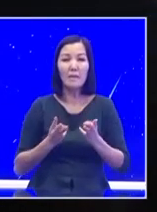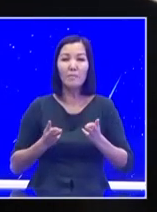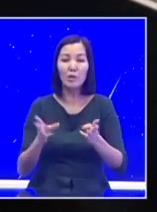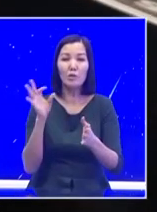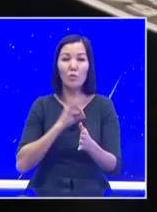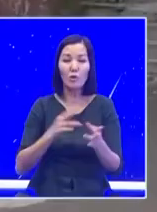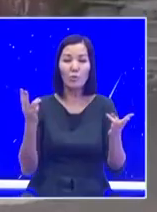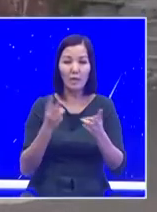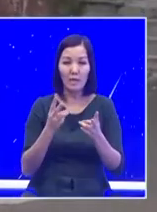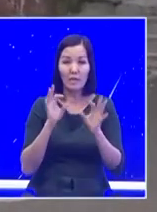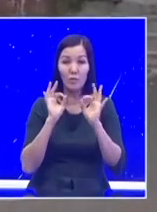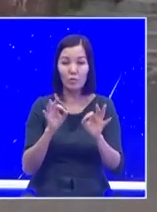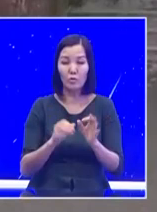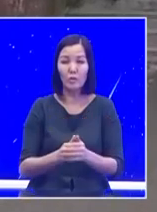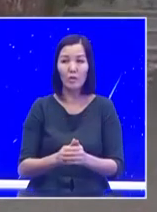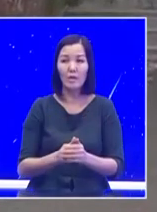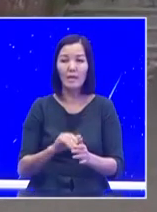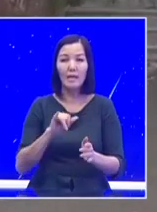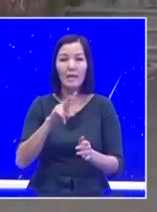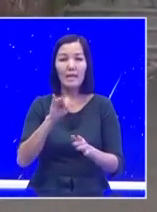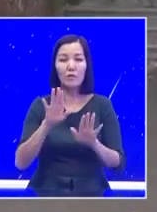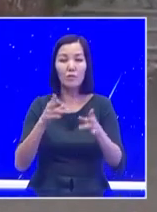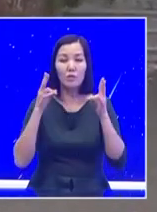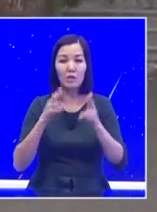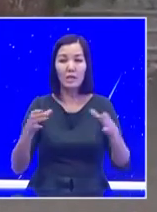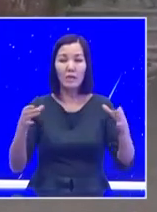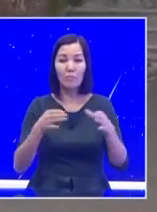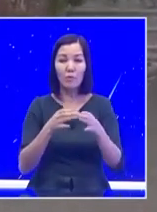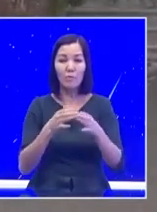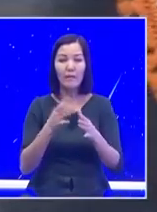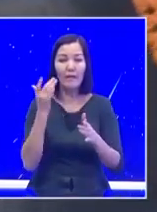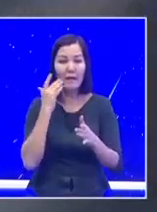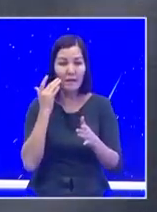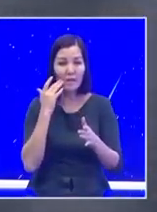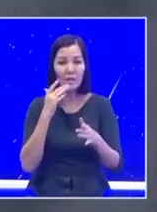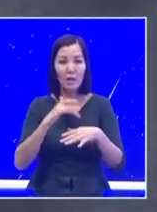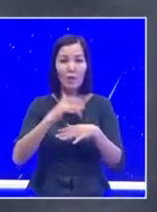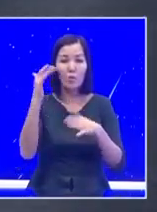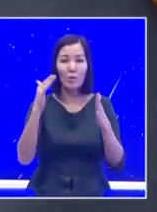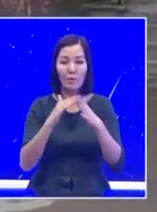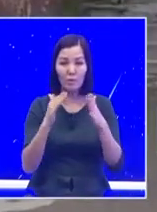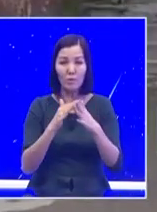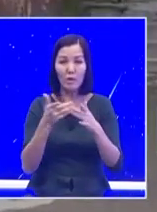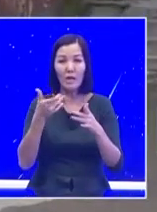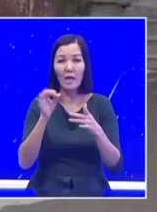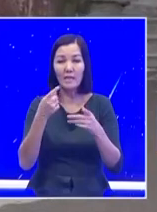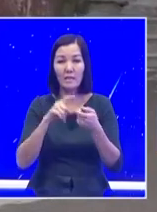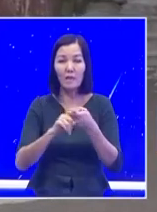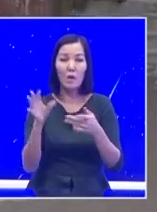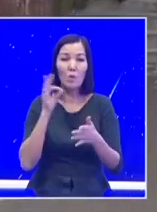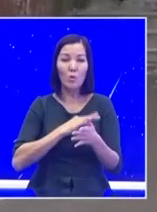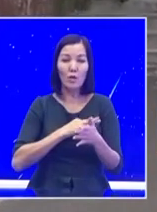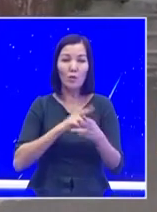қолдануға шақыру. Іле ауданы төтенше жағдай бөлімімен әрқашанда көп қабатты үйлерде газ құралдарын